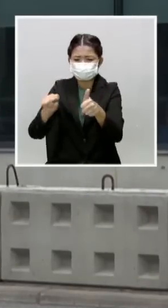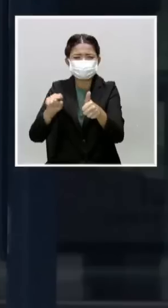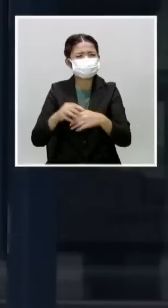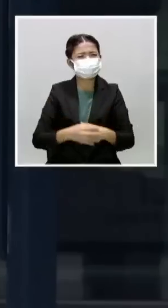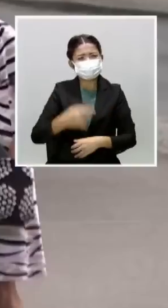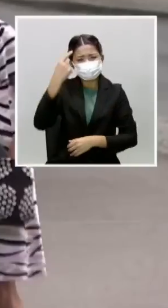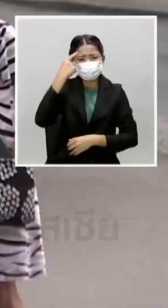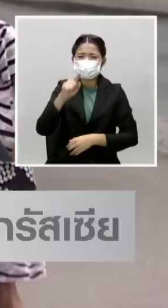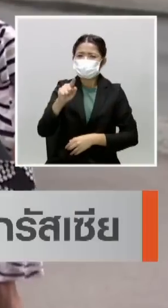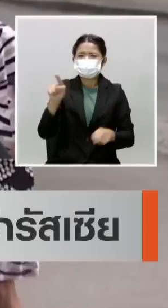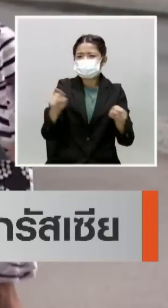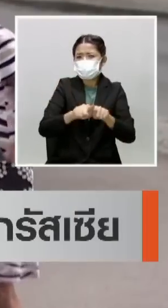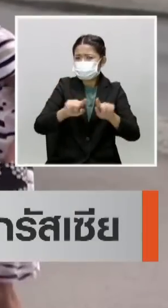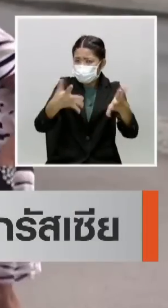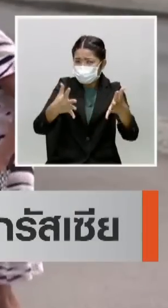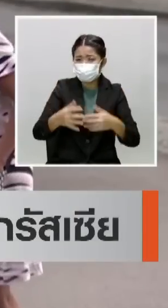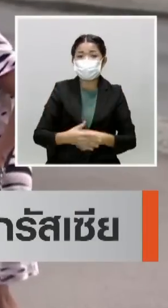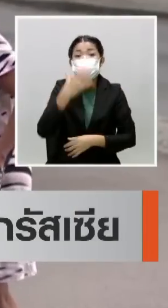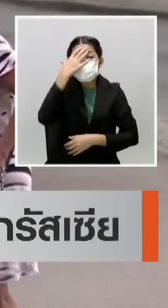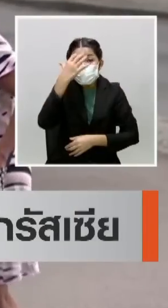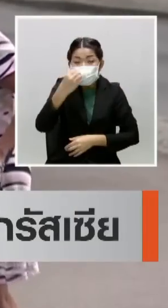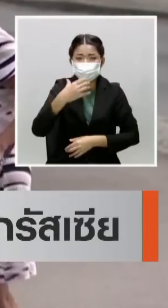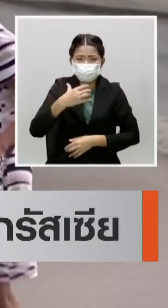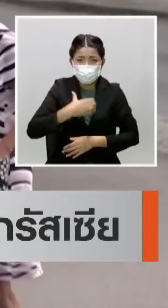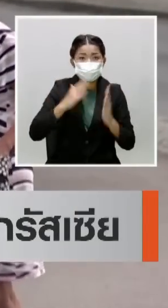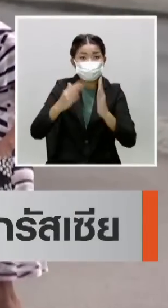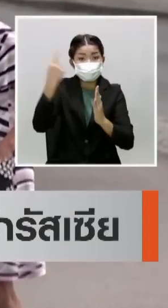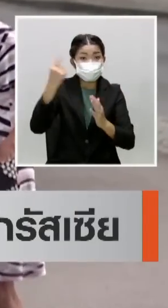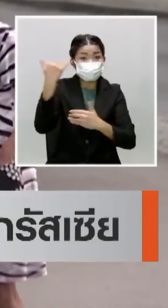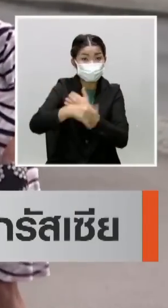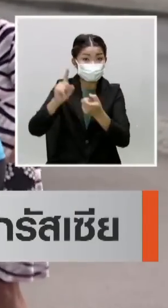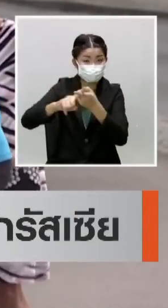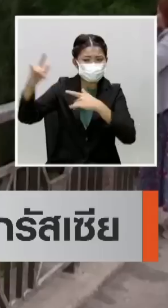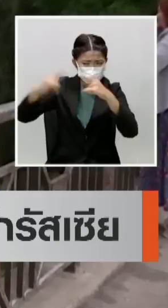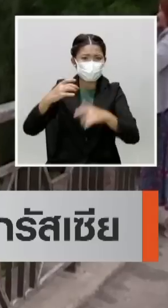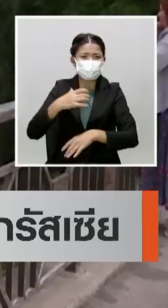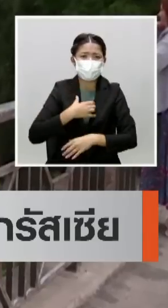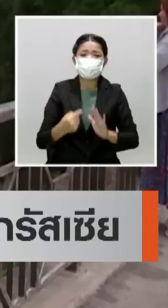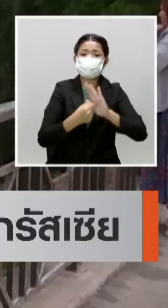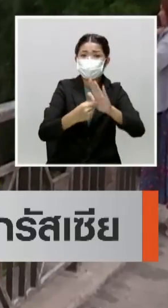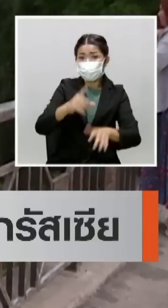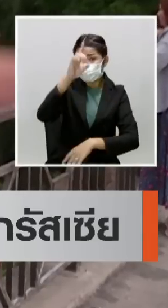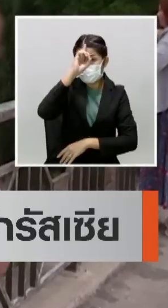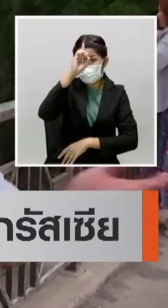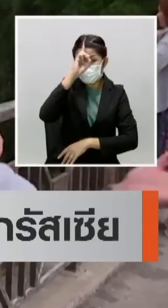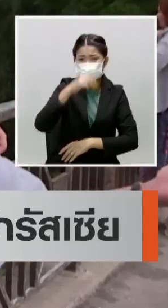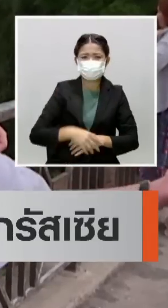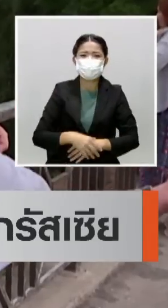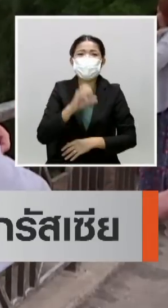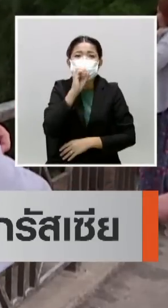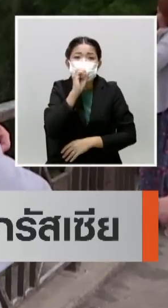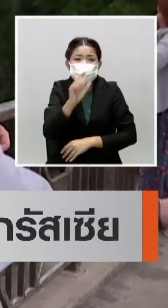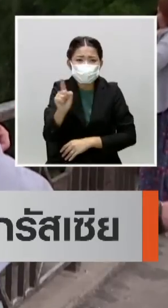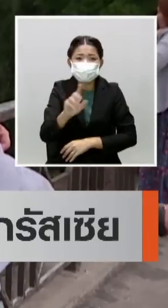มาตรการแบนวีซ่านี้เพราะยังต้องพึ่งพานักท่องเที่ยวชาวรัสเซียอย่างที่เยอรมันโอลาฟโชสผู้นำเยอรมนีโต้แย้งออกมาว่